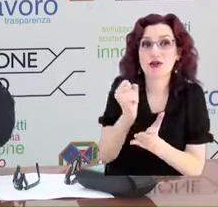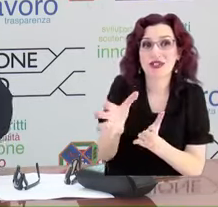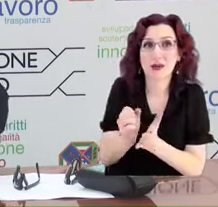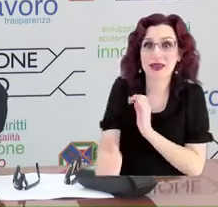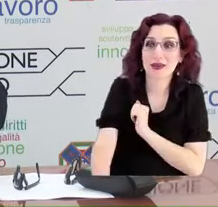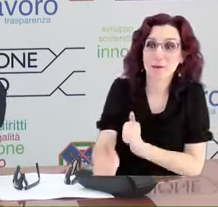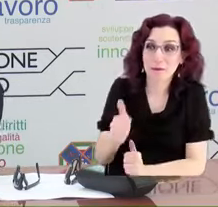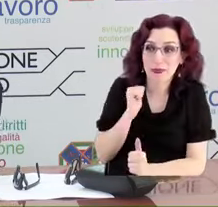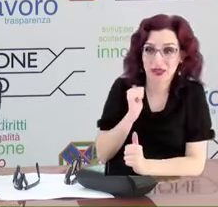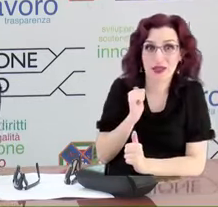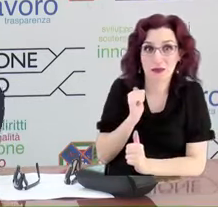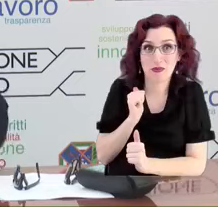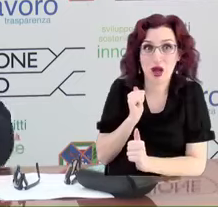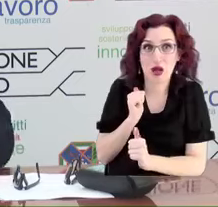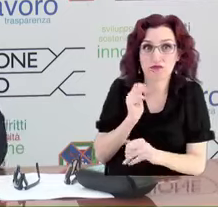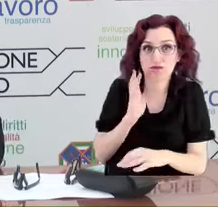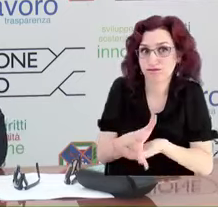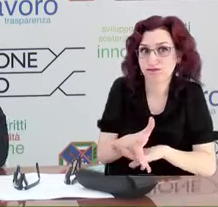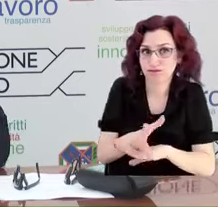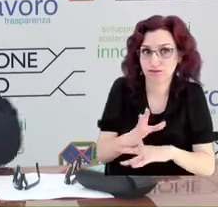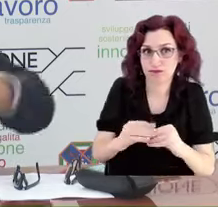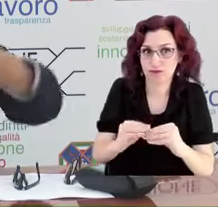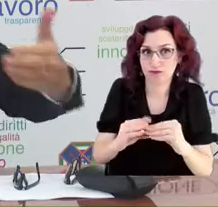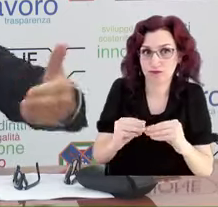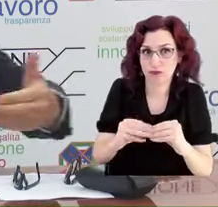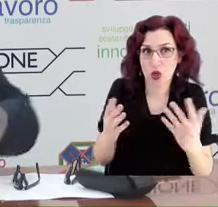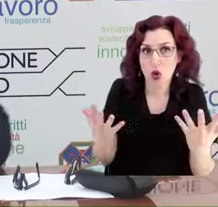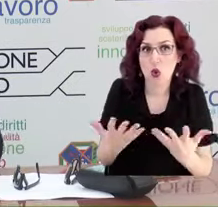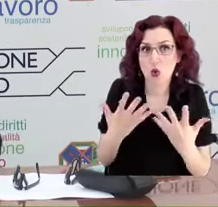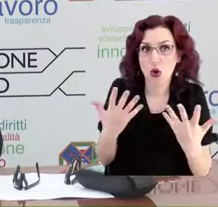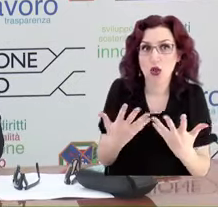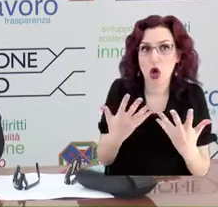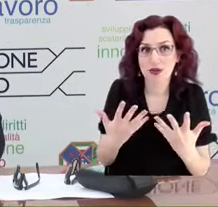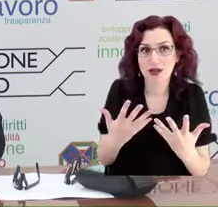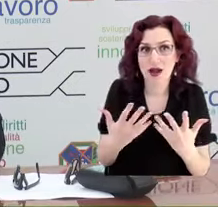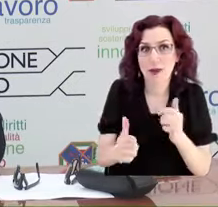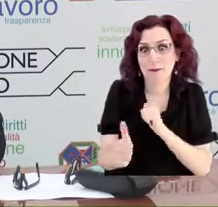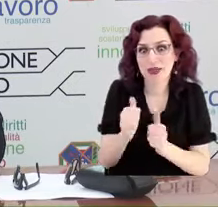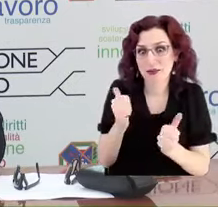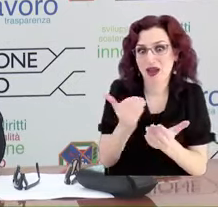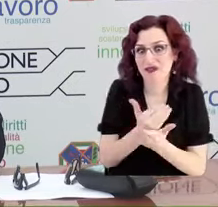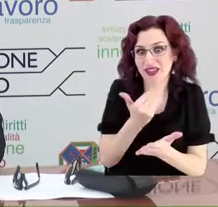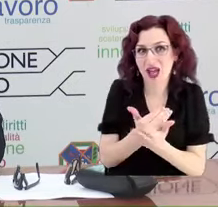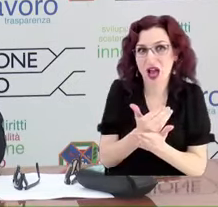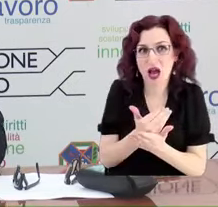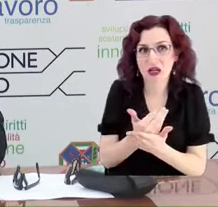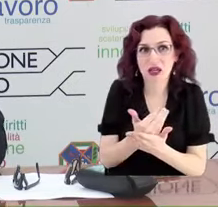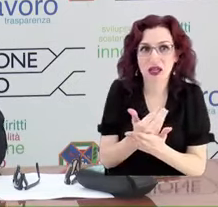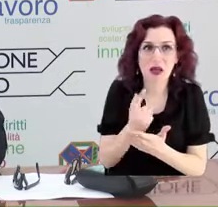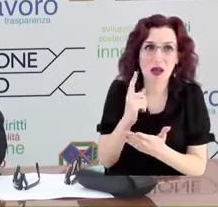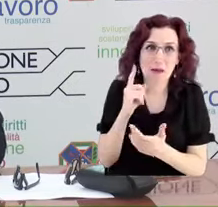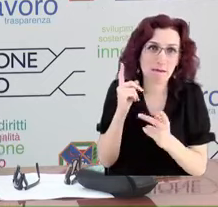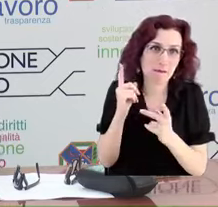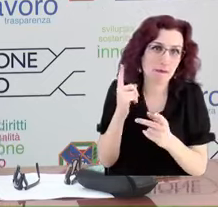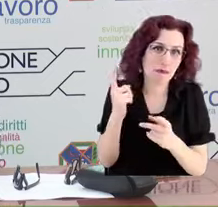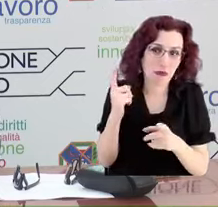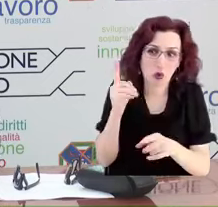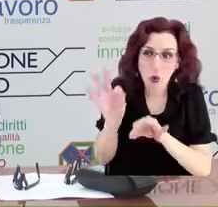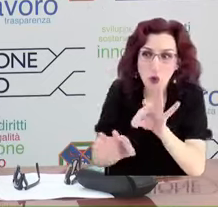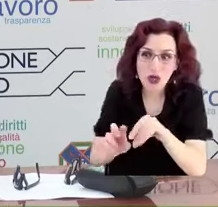fare una votazione preventiva e non curativa ed ecco perché noi fin da marzo abbiamo siglato